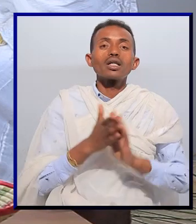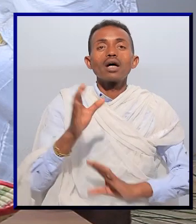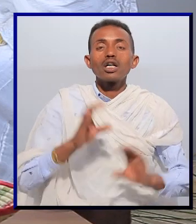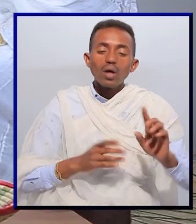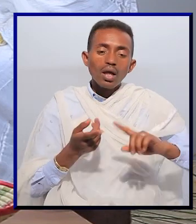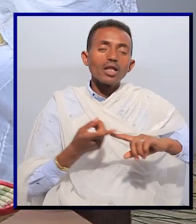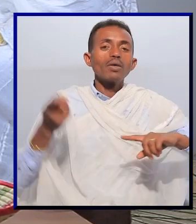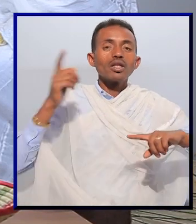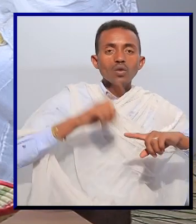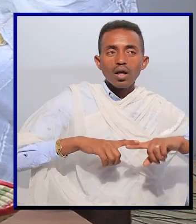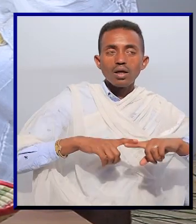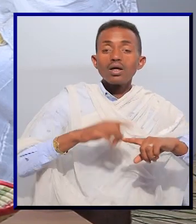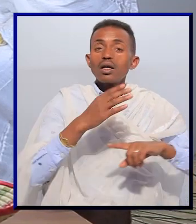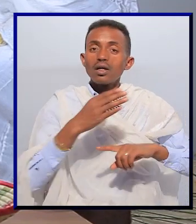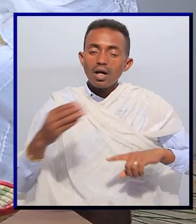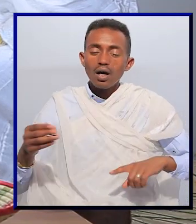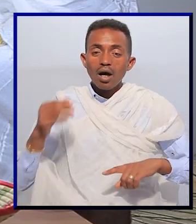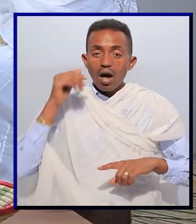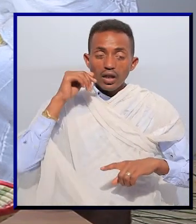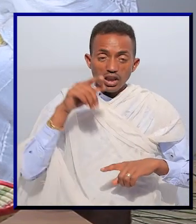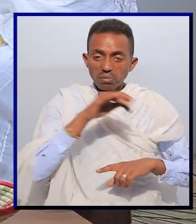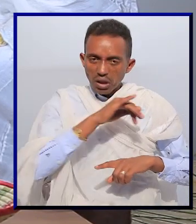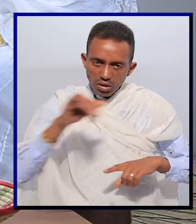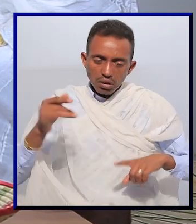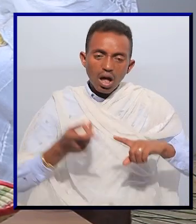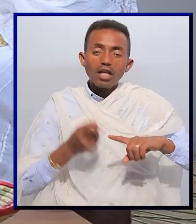ይቅርታ አድርጎላቸዋል ተመልሰዋል እና